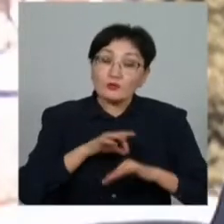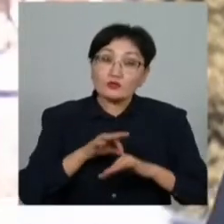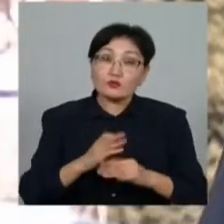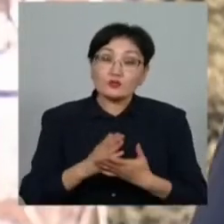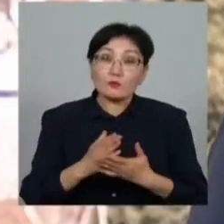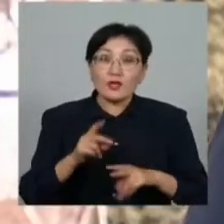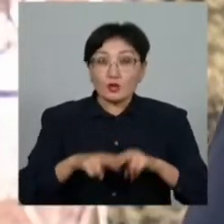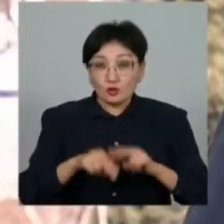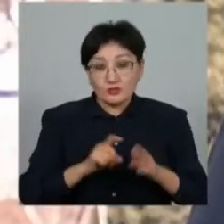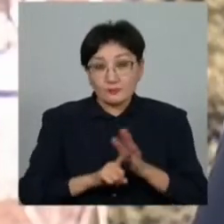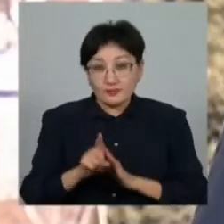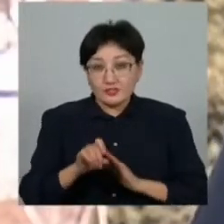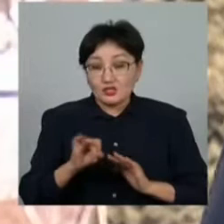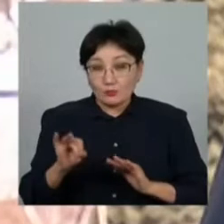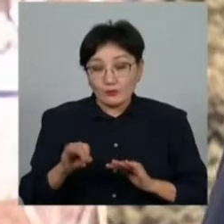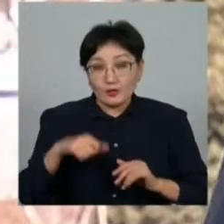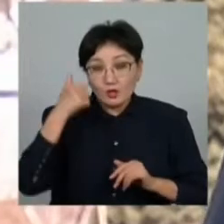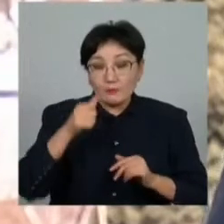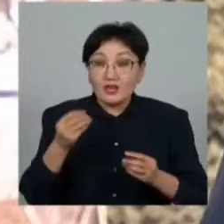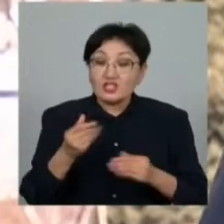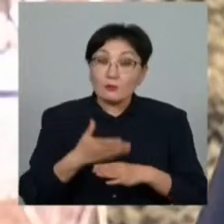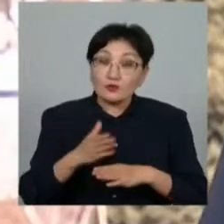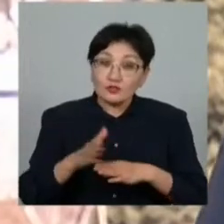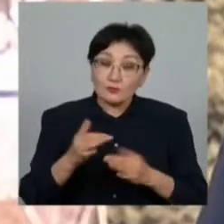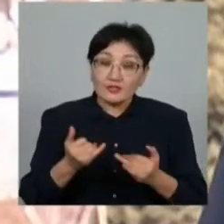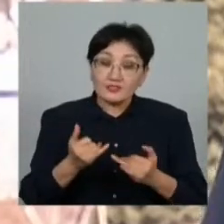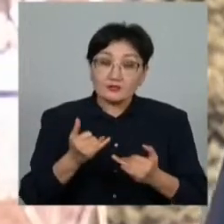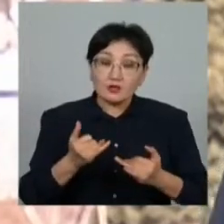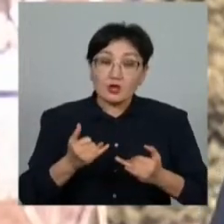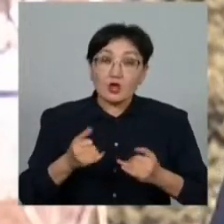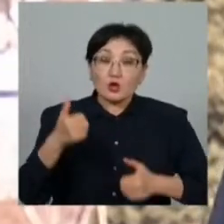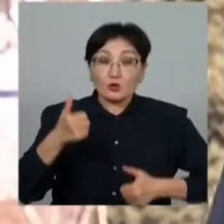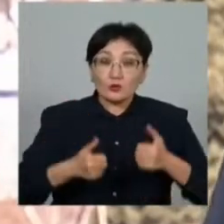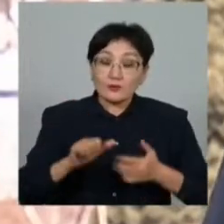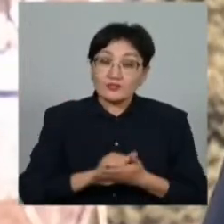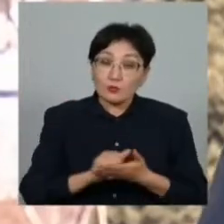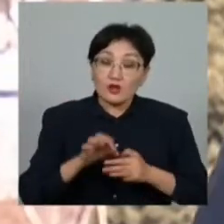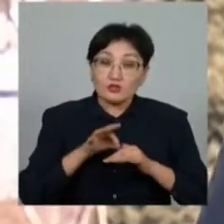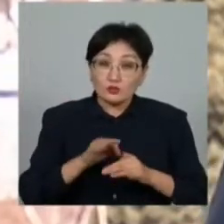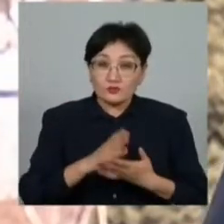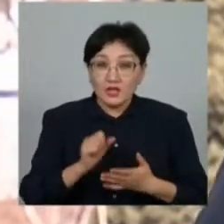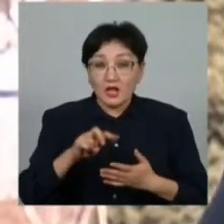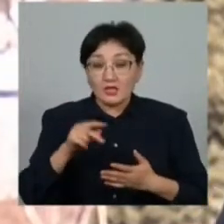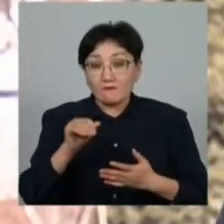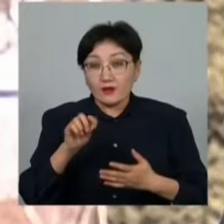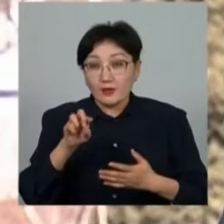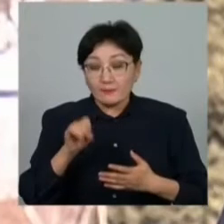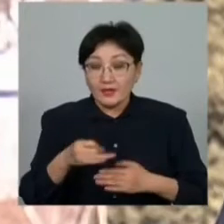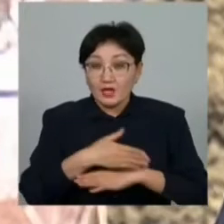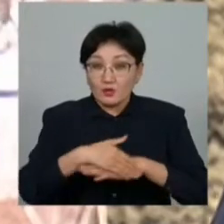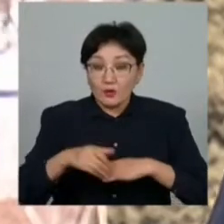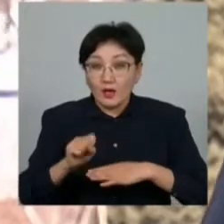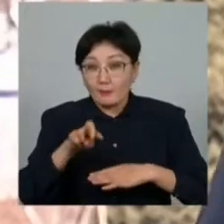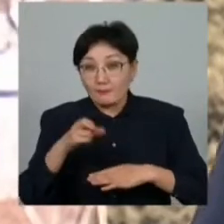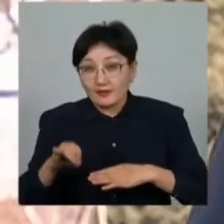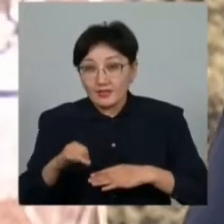биыл құрылысы басталады. Сонымен қатар биыл ақша бөлініп, қазір конкурстық құжаттар жүргізіп жатыр. Әл-Фараби даңғылынан Абай даңғылына дейін